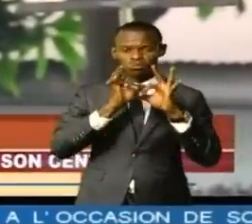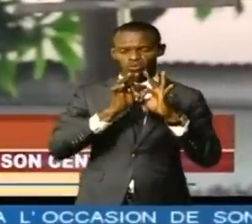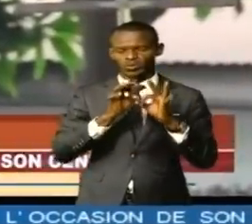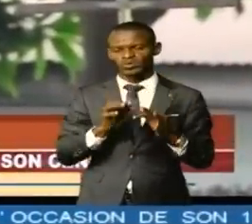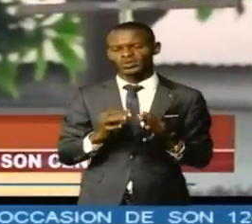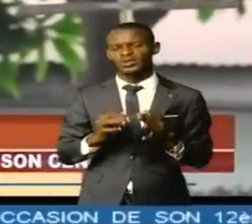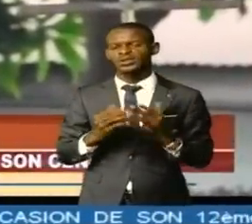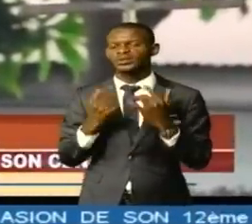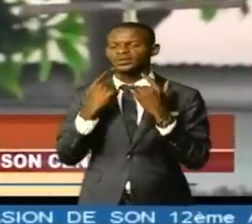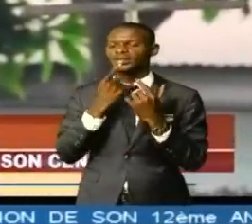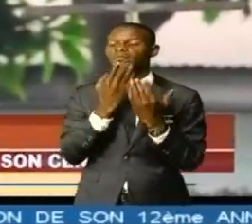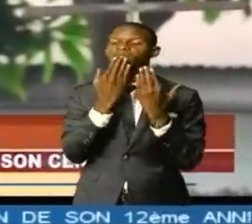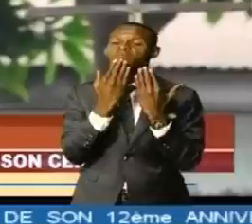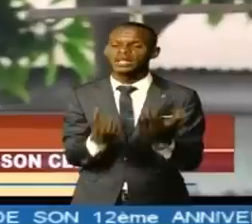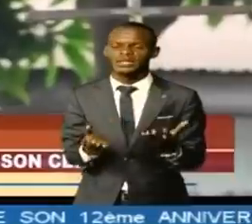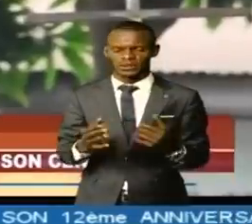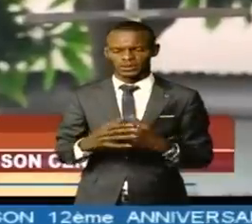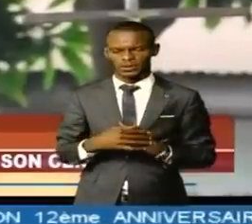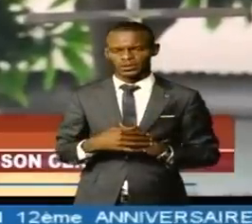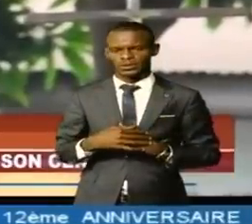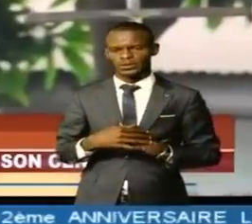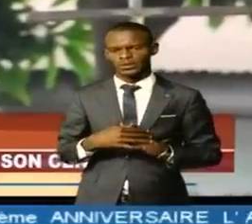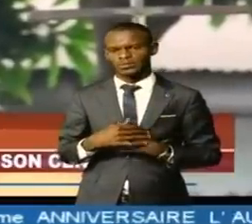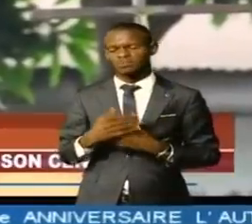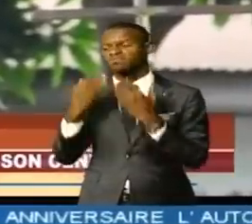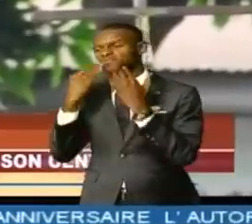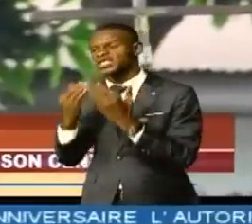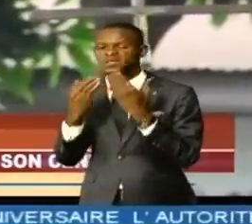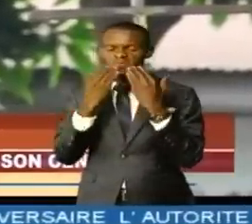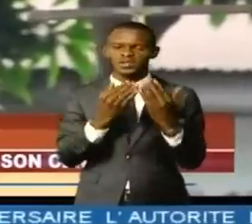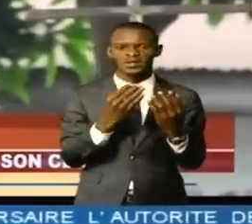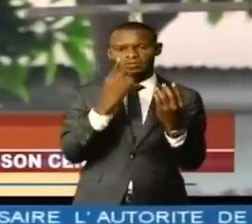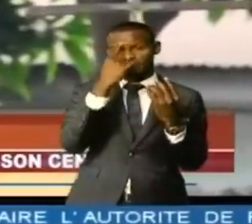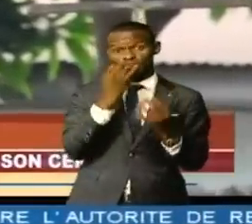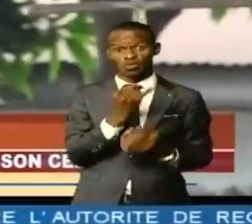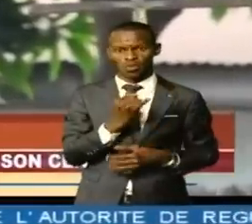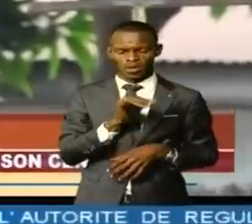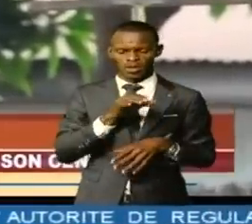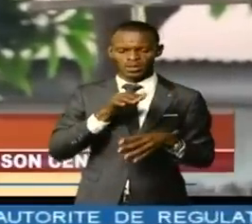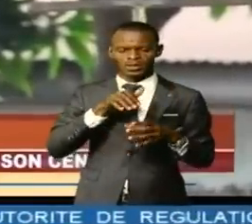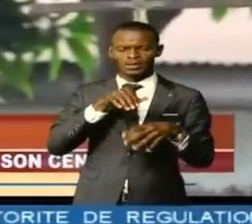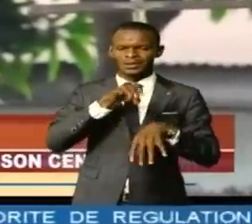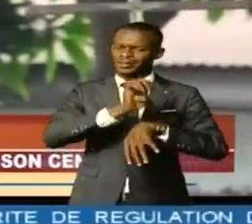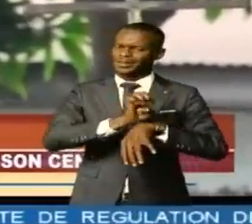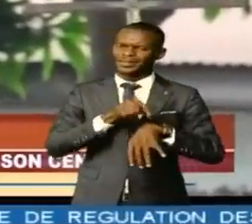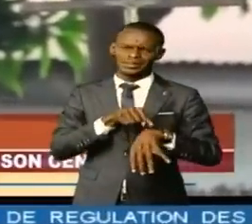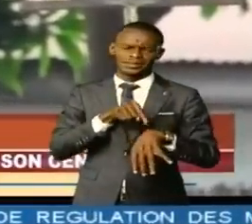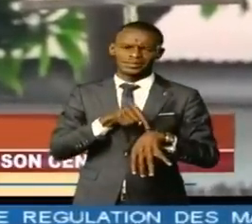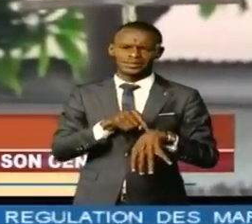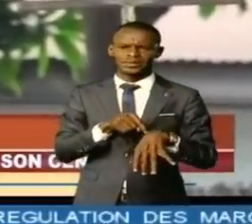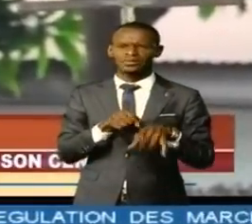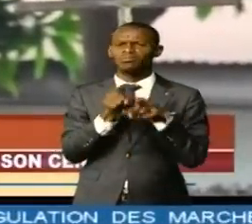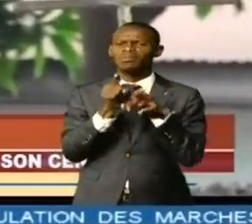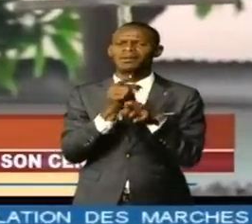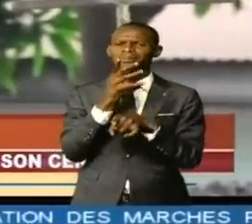est une mère qui a engendré beaucoup d'enfants, des enfants